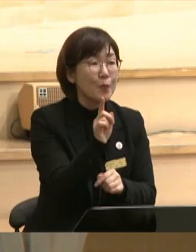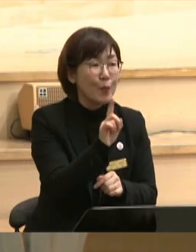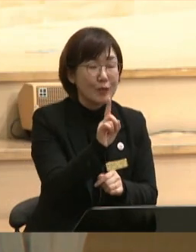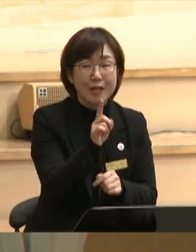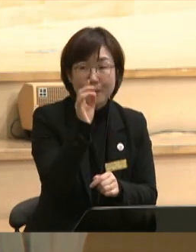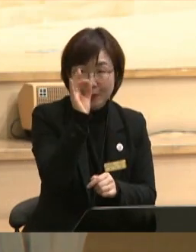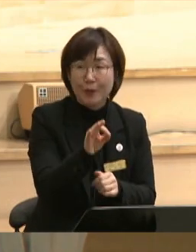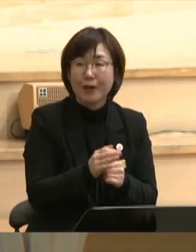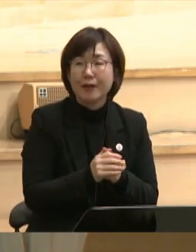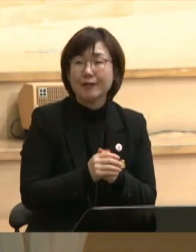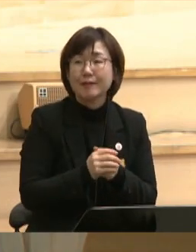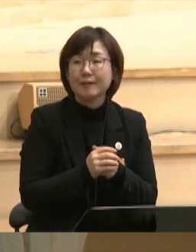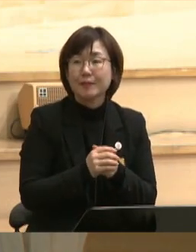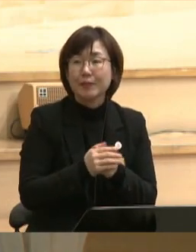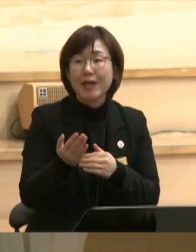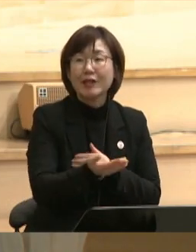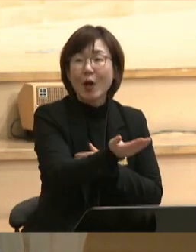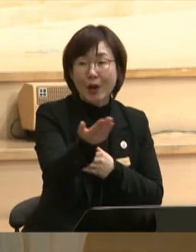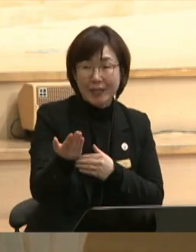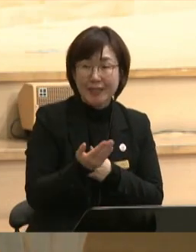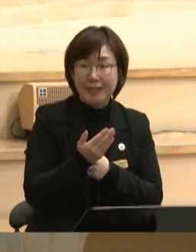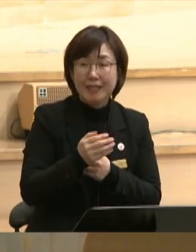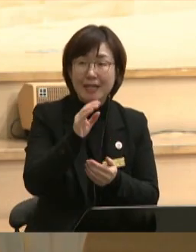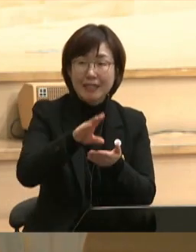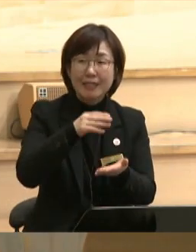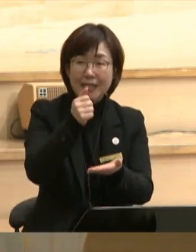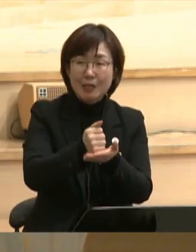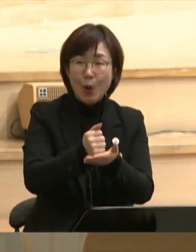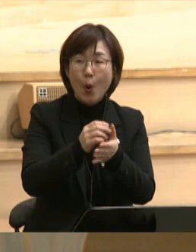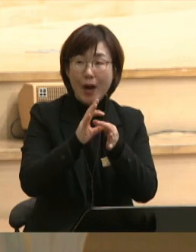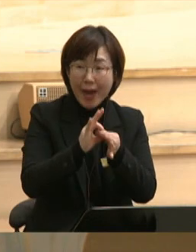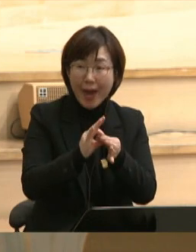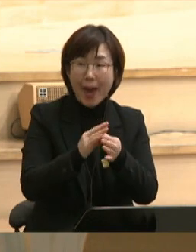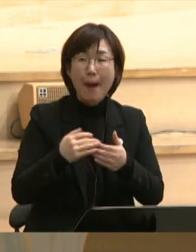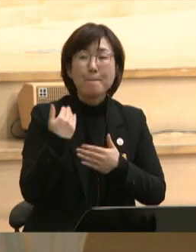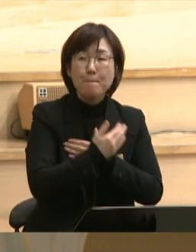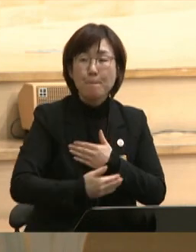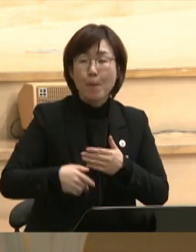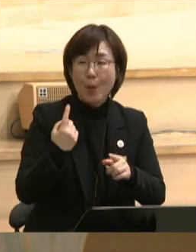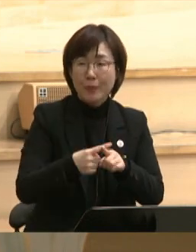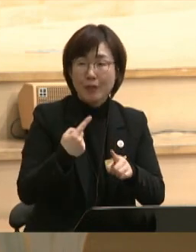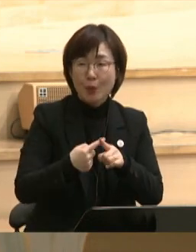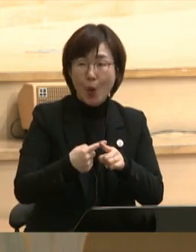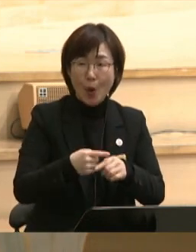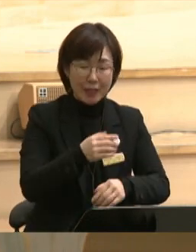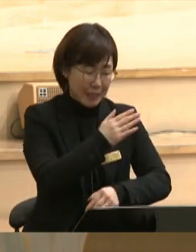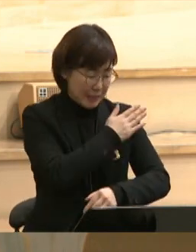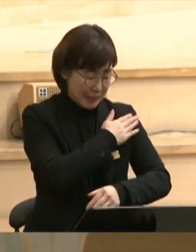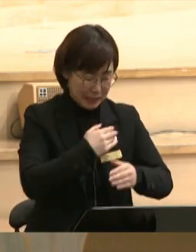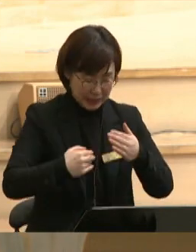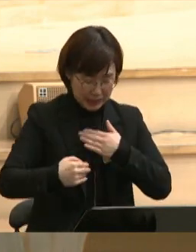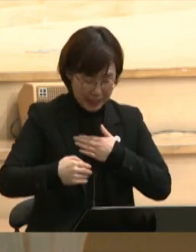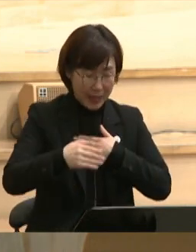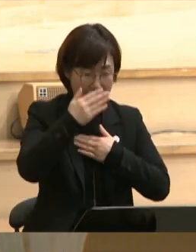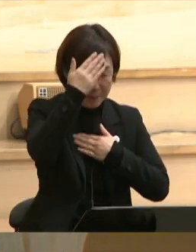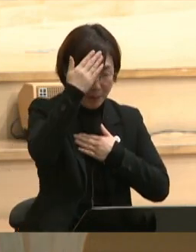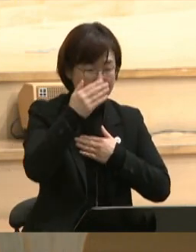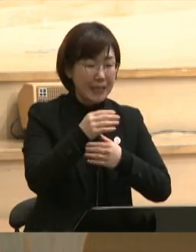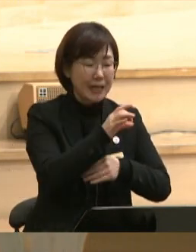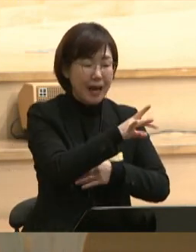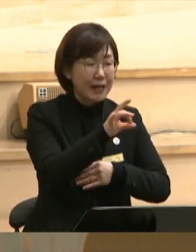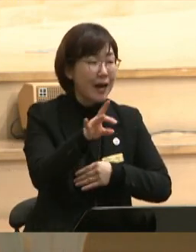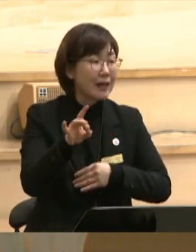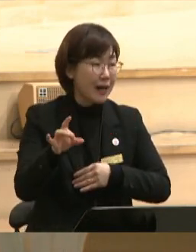한번 읽어봅시다 시작 너희는 그리스도의 몸이요 지체의 각 부분이라 너는 그리스도의 몸이요 그